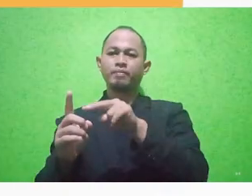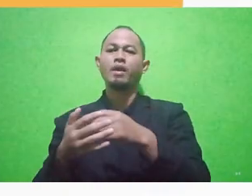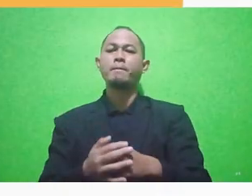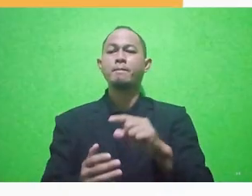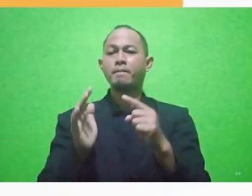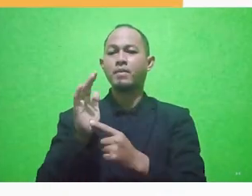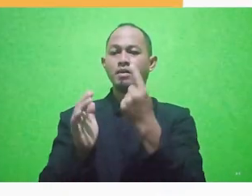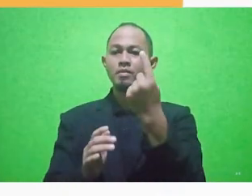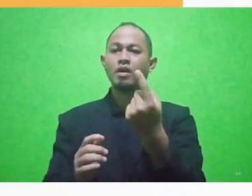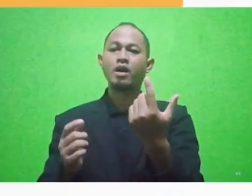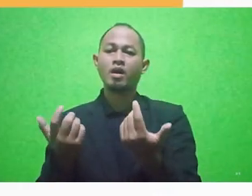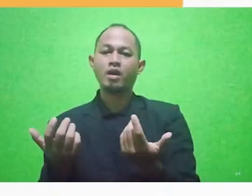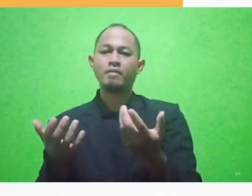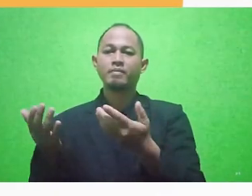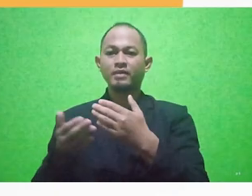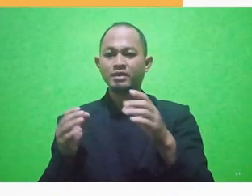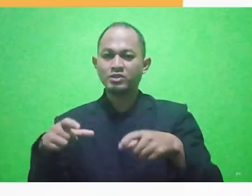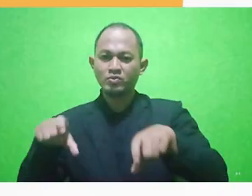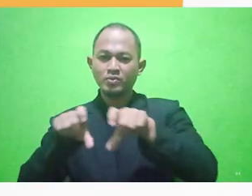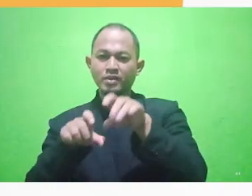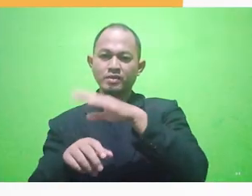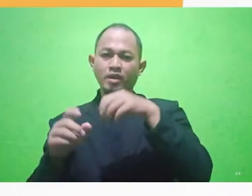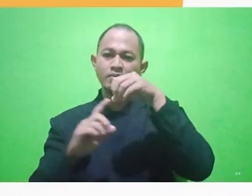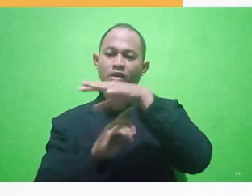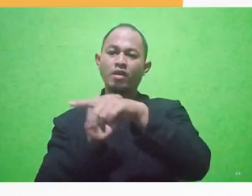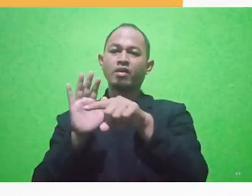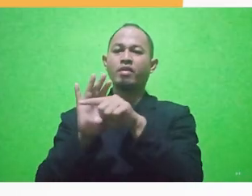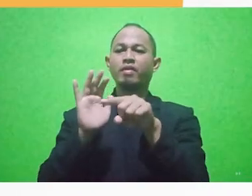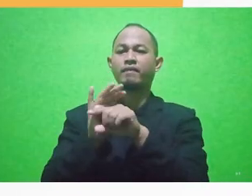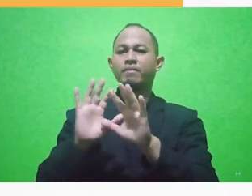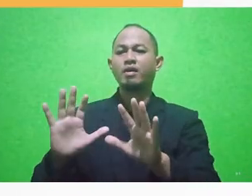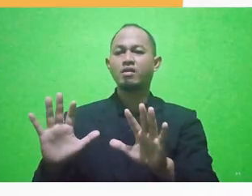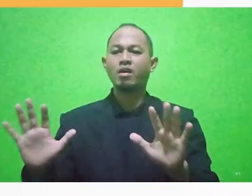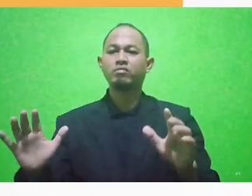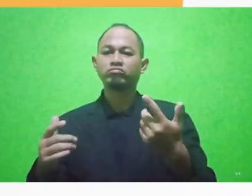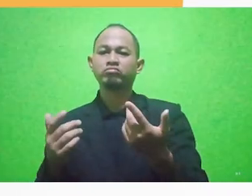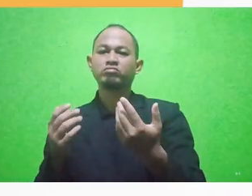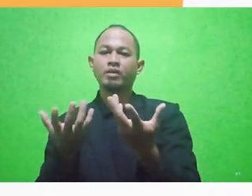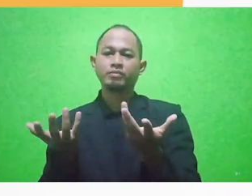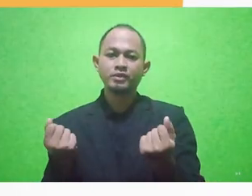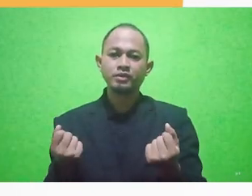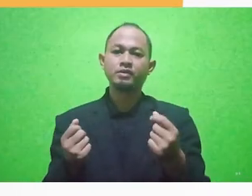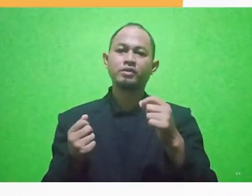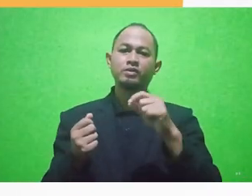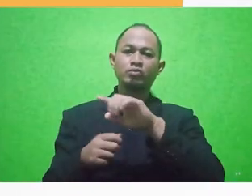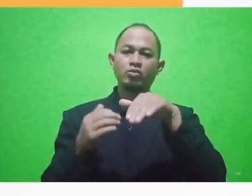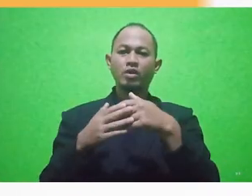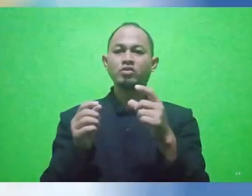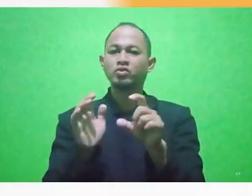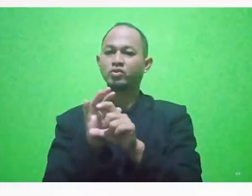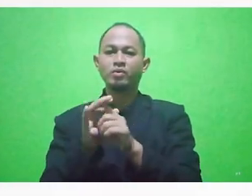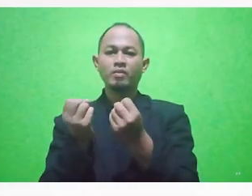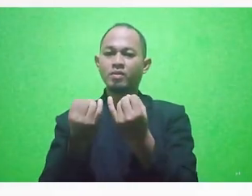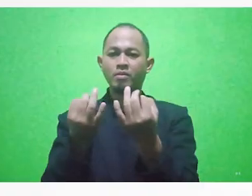Pertama, adaptasi atau penyesuaian diri dari dampak negatif perubahan. Bentuk adaptasi dibagi dalam beberapa kategori, di